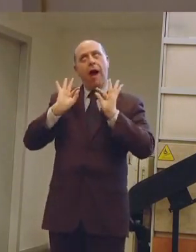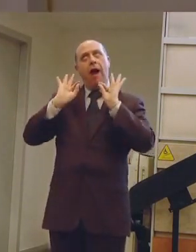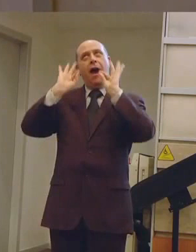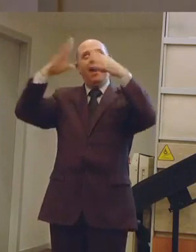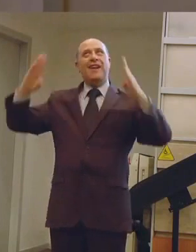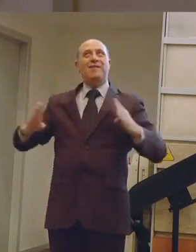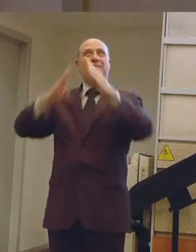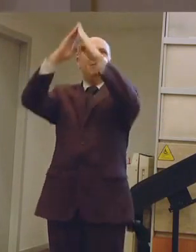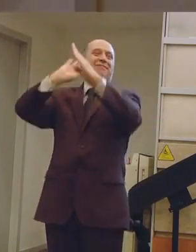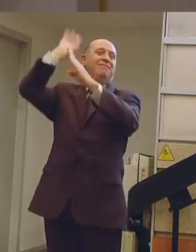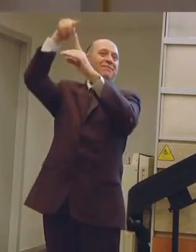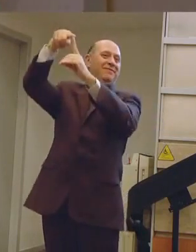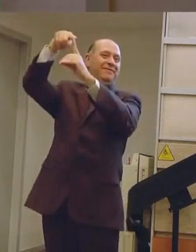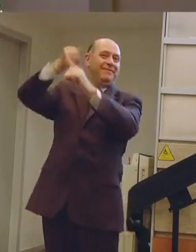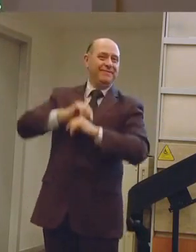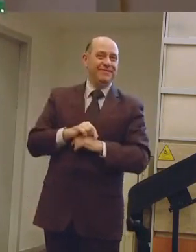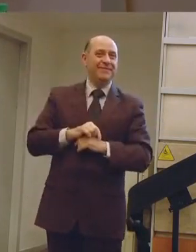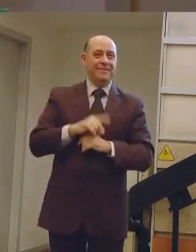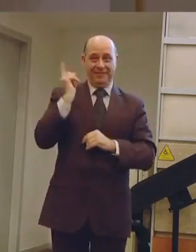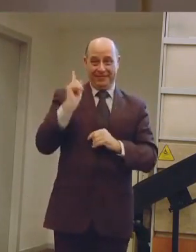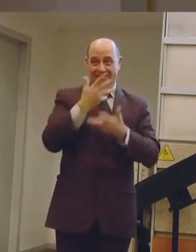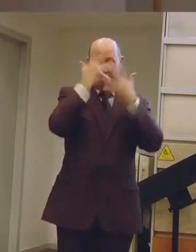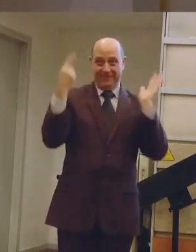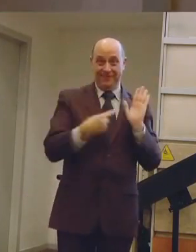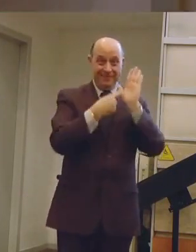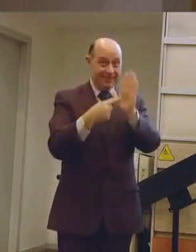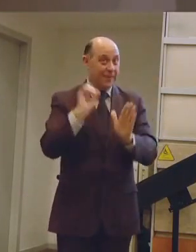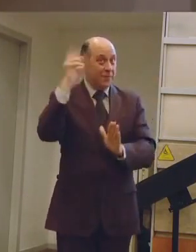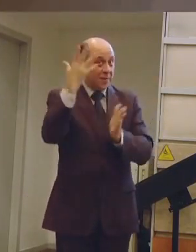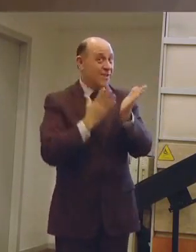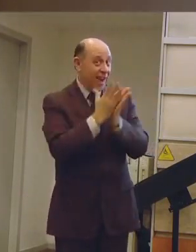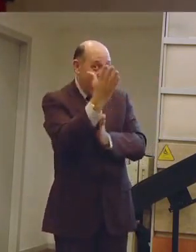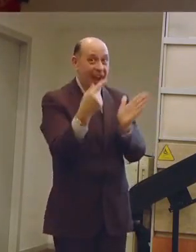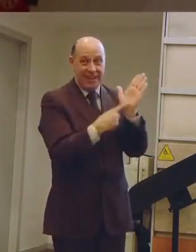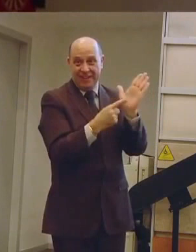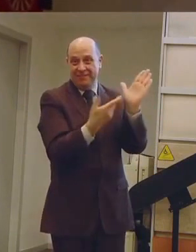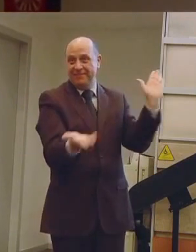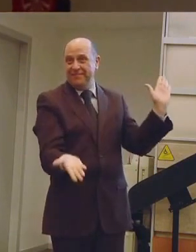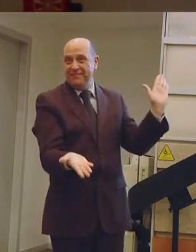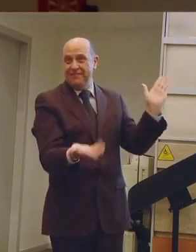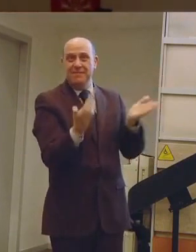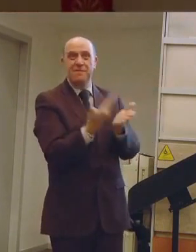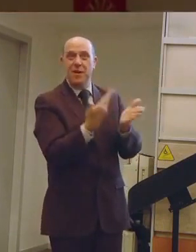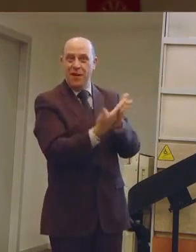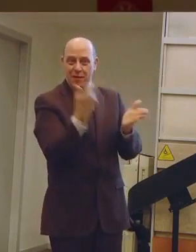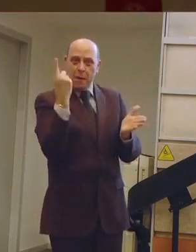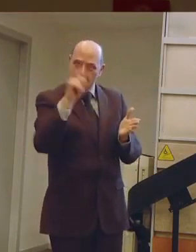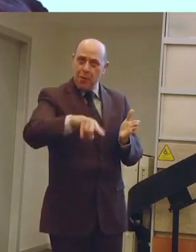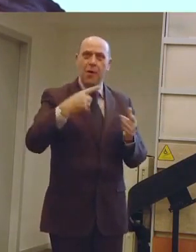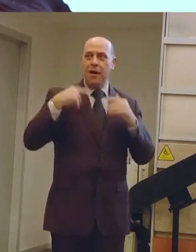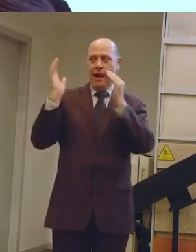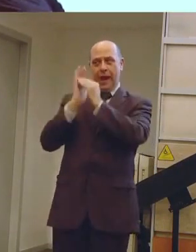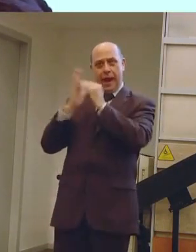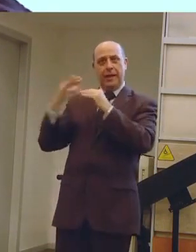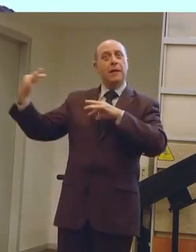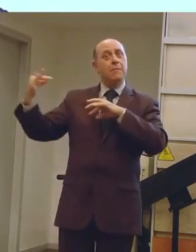vetta Lo dimostrano non solo i nostri 15 anni di vita insieme ma la nostra casa il matrimonio